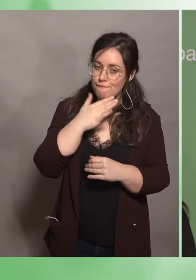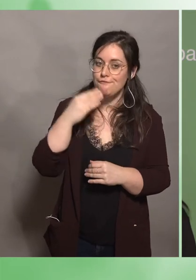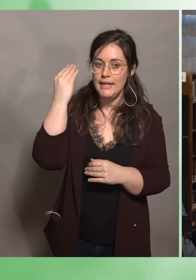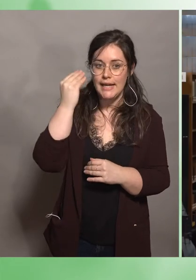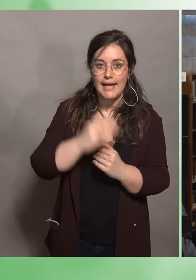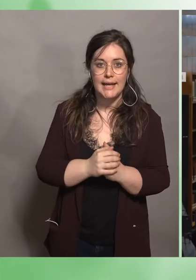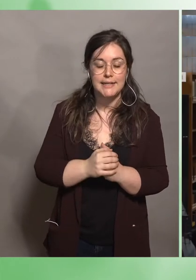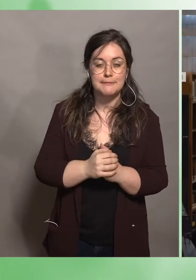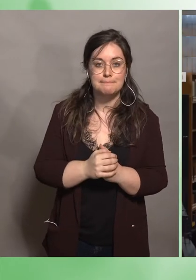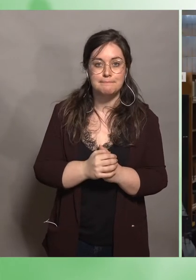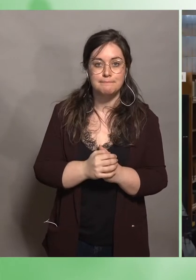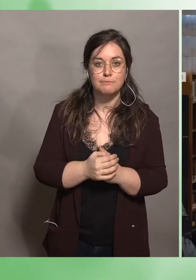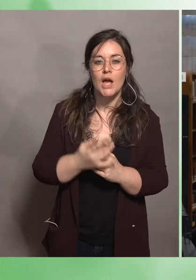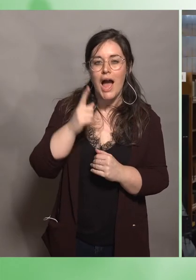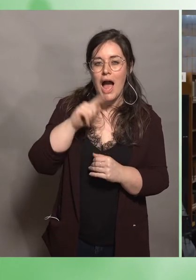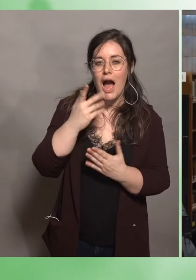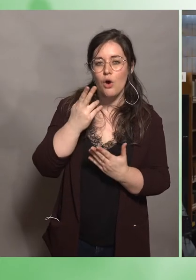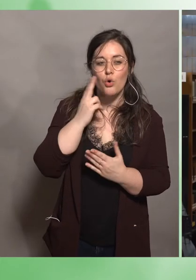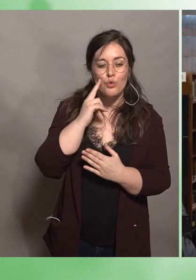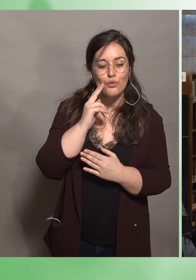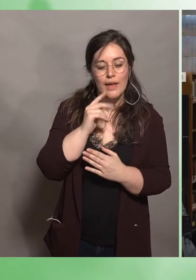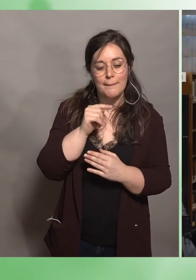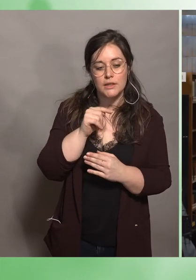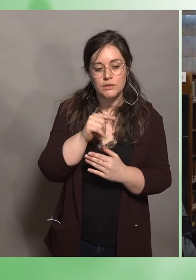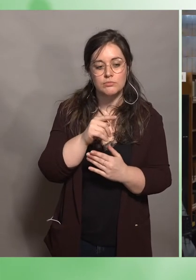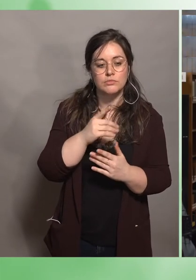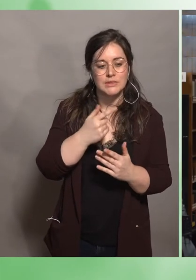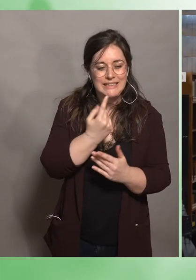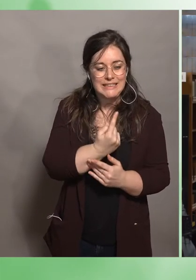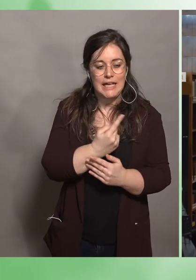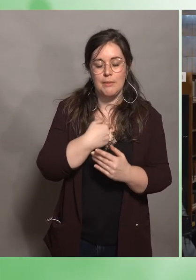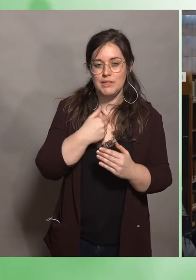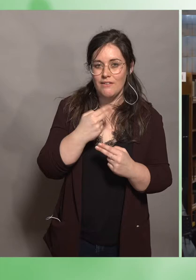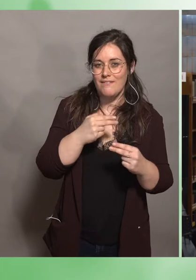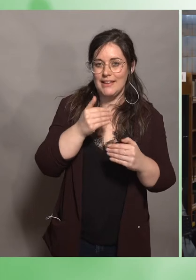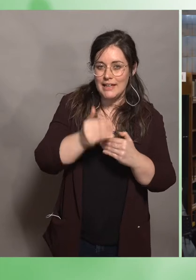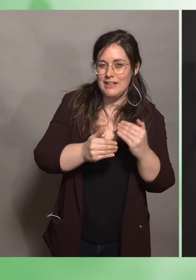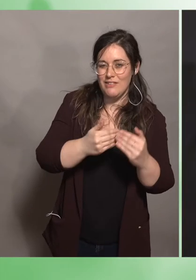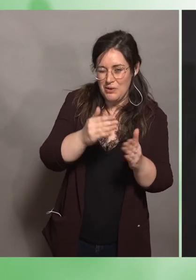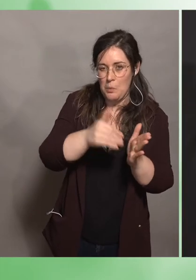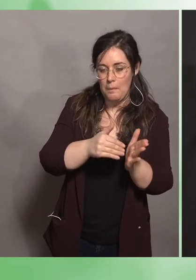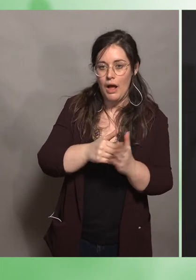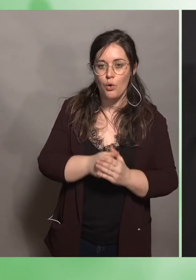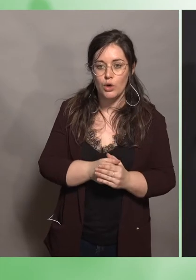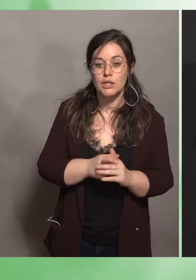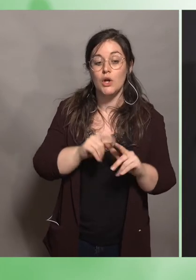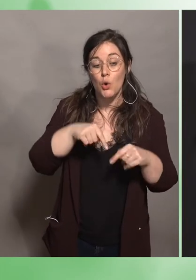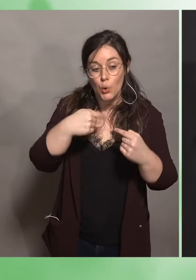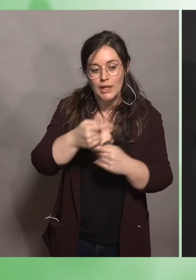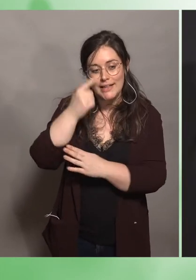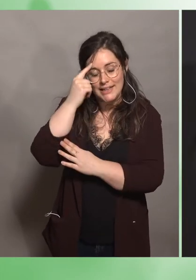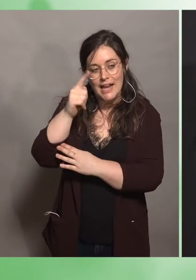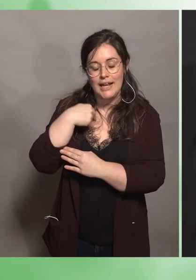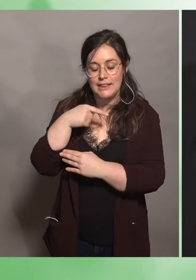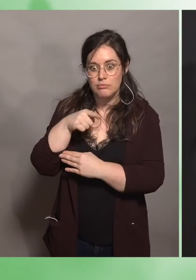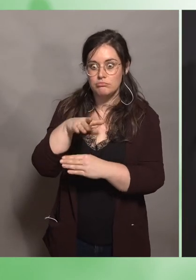vor allem auch, dass Unternehmen auch noch sich ein bisschen weiterentwickeln sollten, um diese Talente dann auch wirklich zu